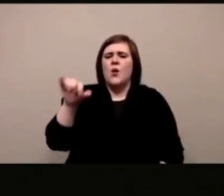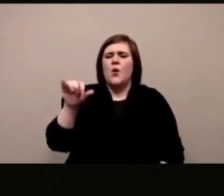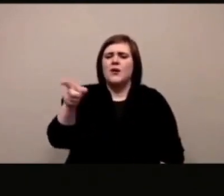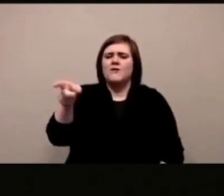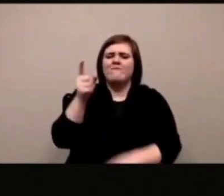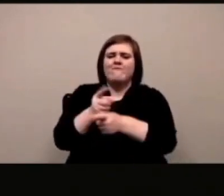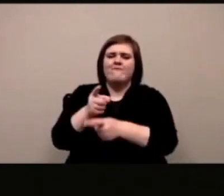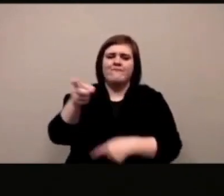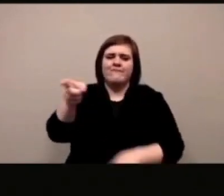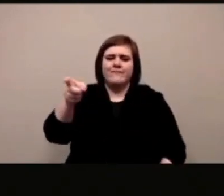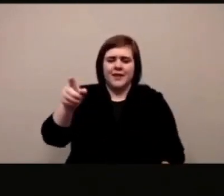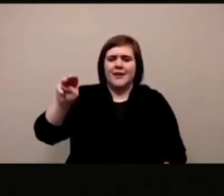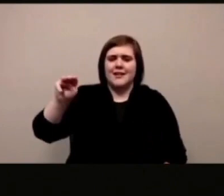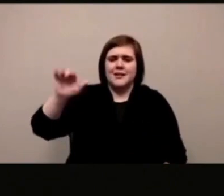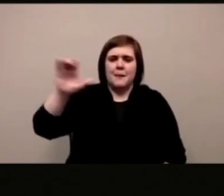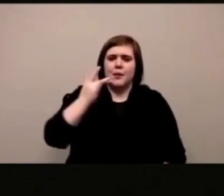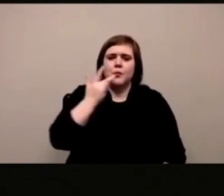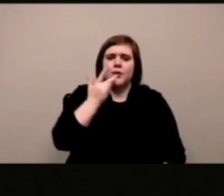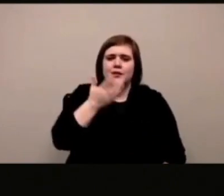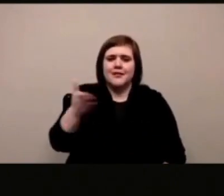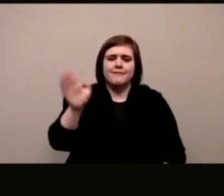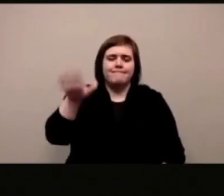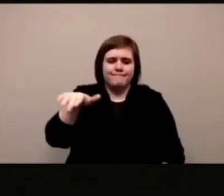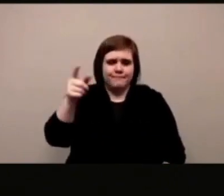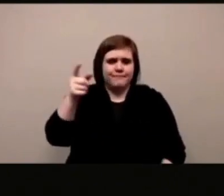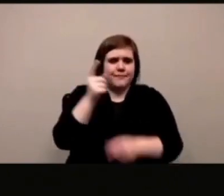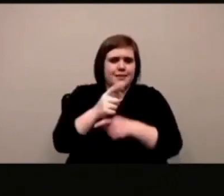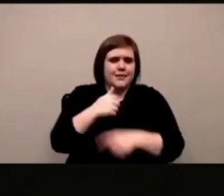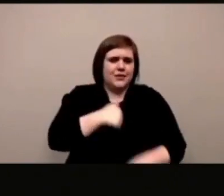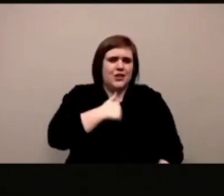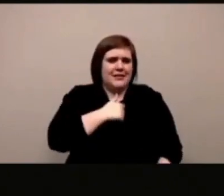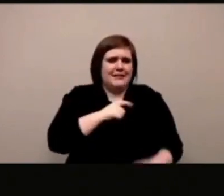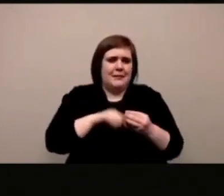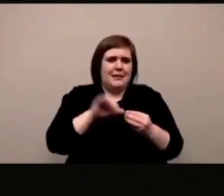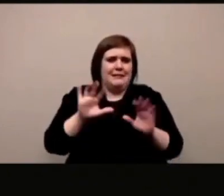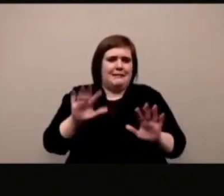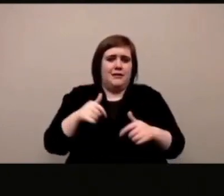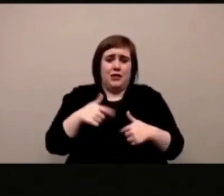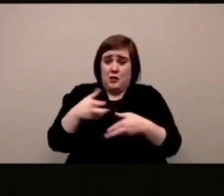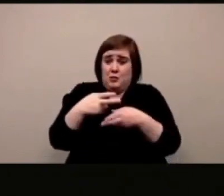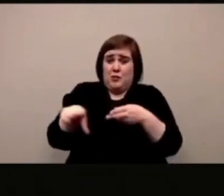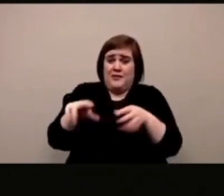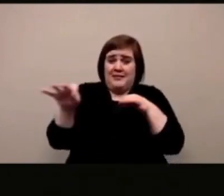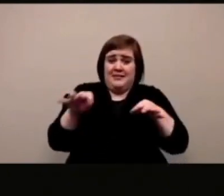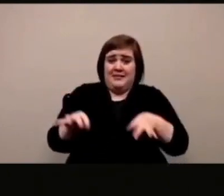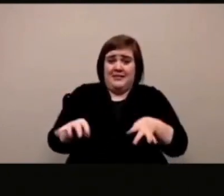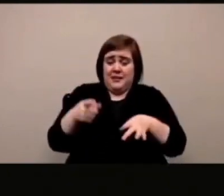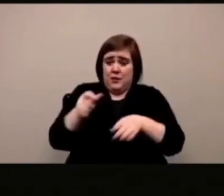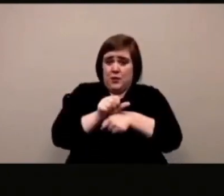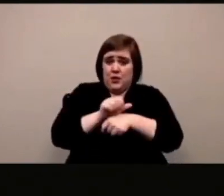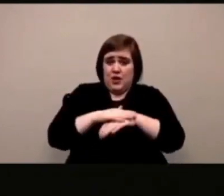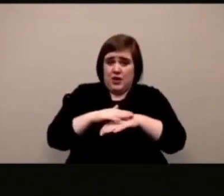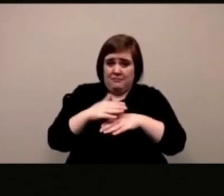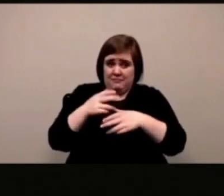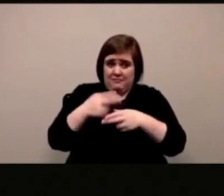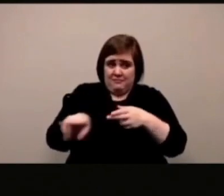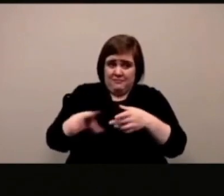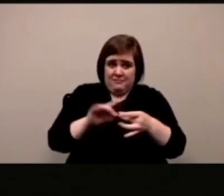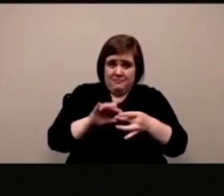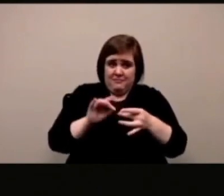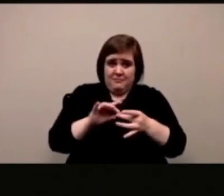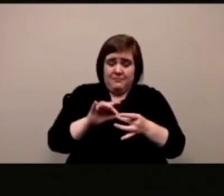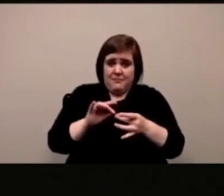Chromeであのシェアすることができていないということです何かのセキュリティのパラメーターなのではないかと思い